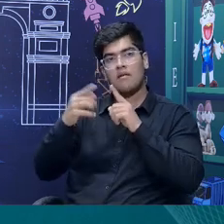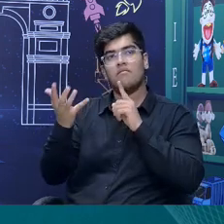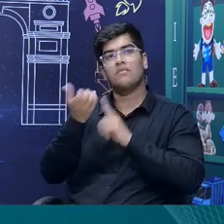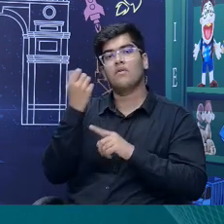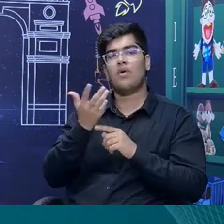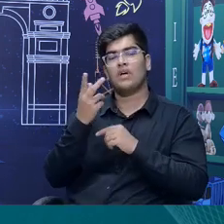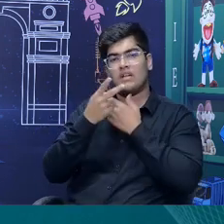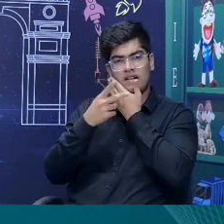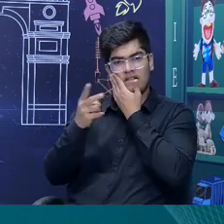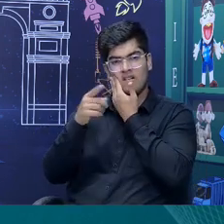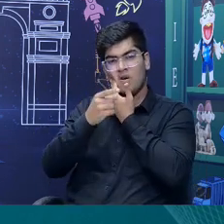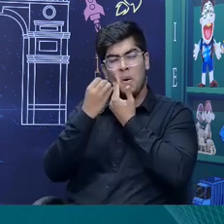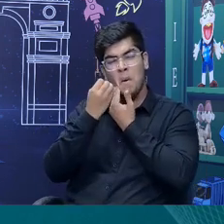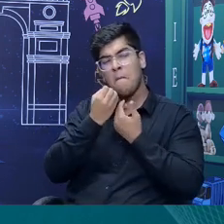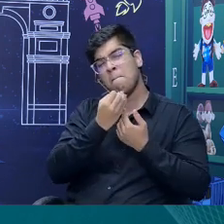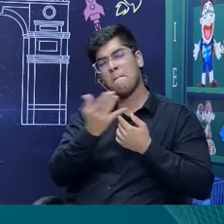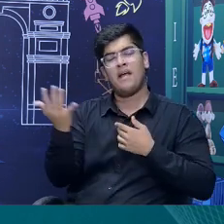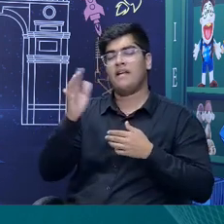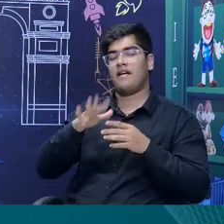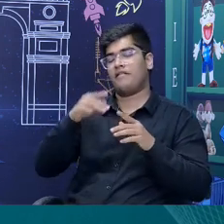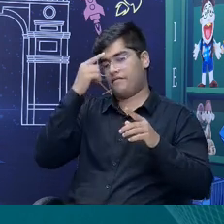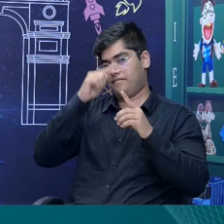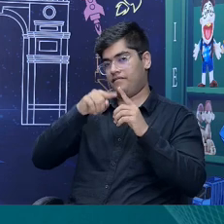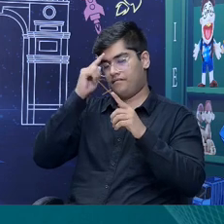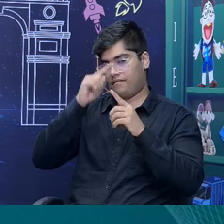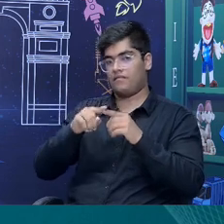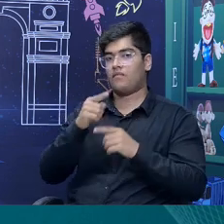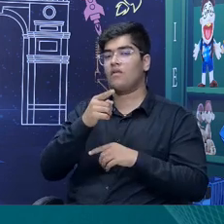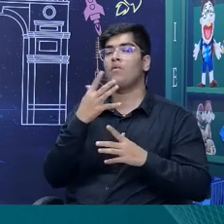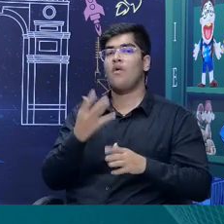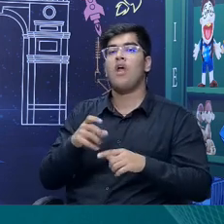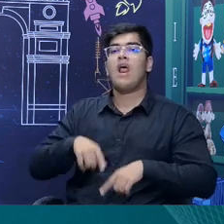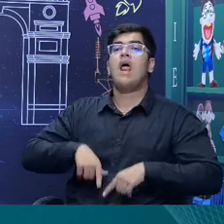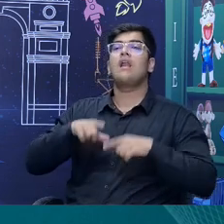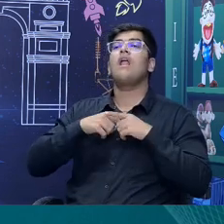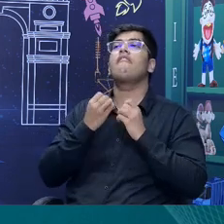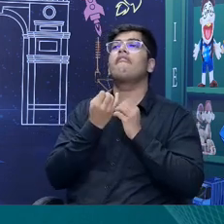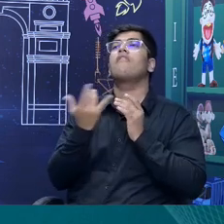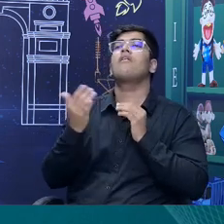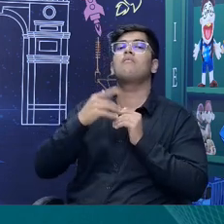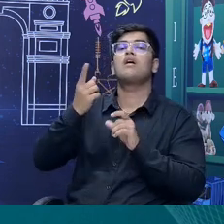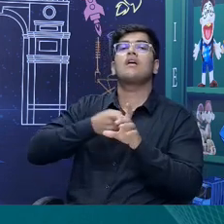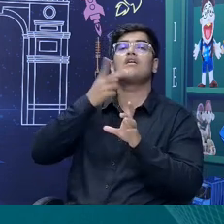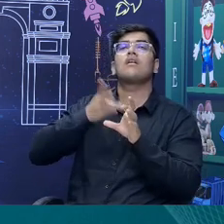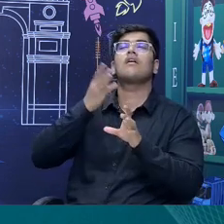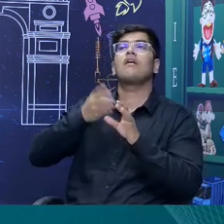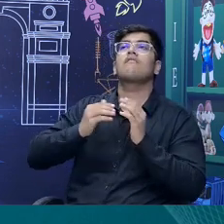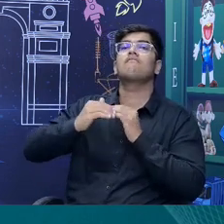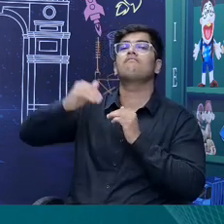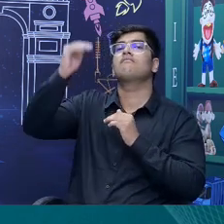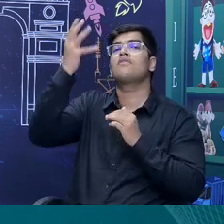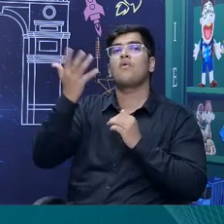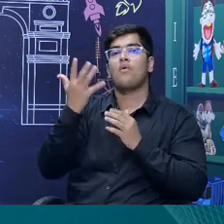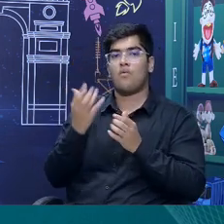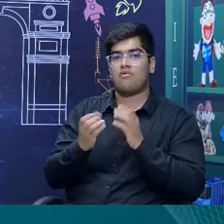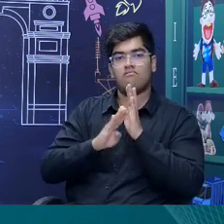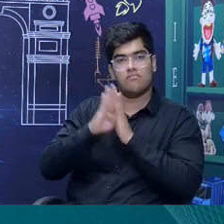मल्टीपल एजेंडा पर एग्जांपल हम लाइफ एक्सपेक्टेंसी इंक्रीज करना चाहते हैं अपनी पापुलेशन ग्रोथ को कम करना चाहते हैं